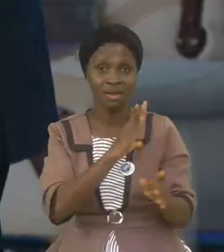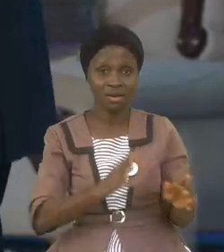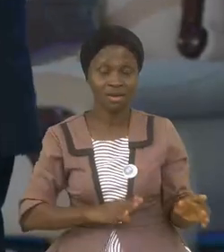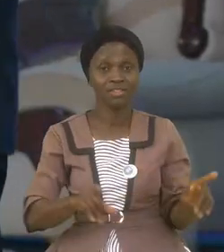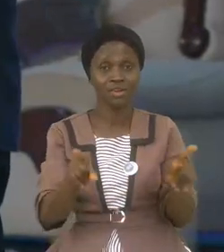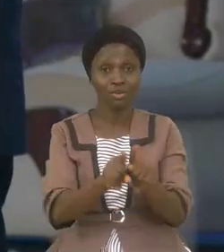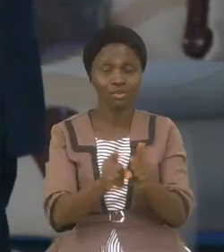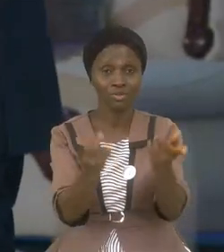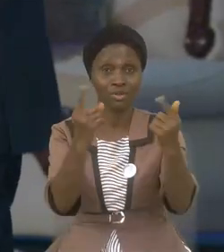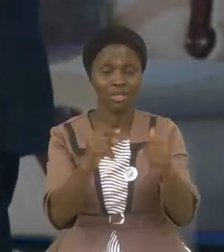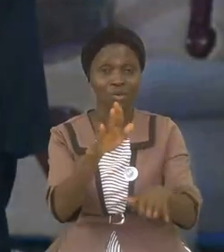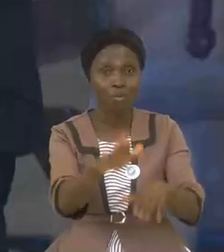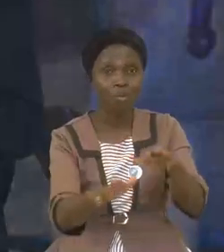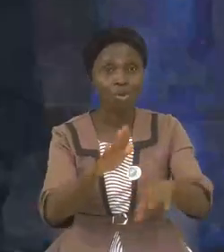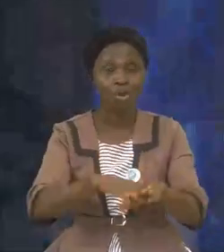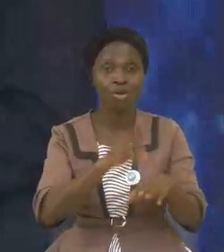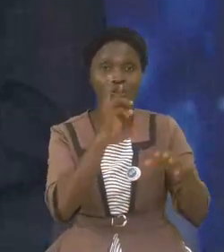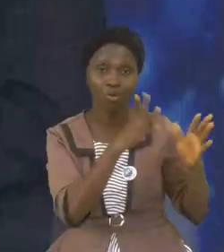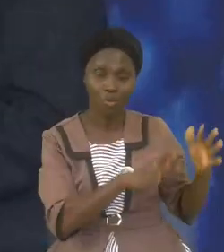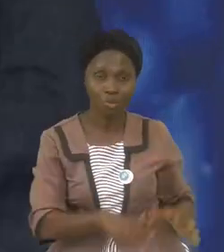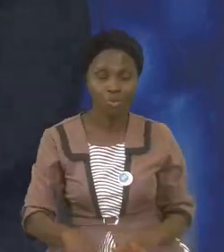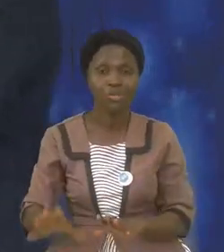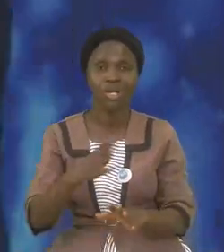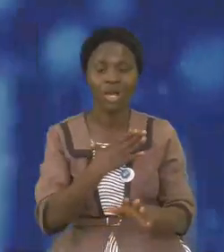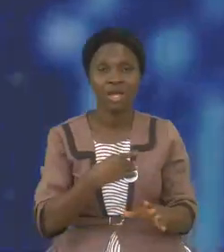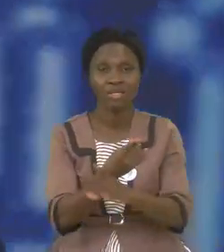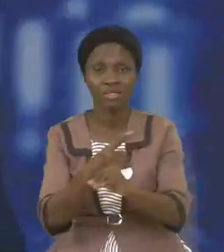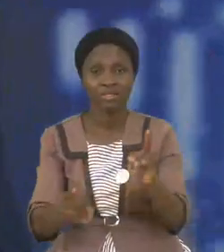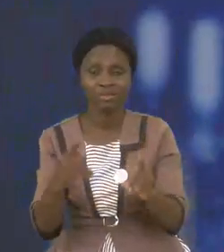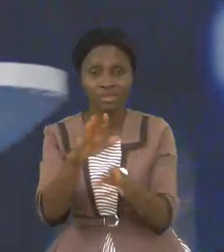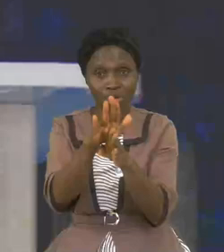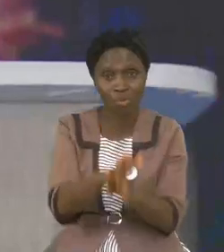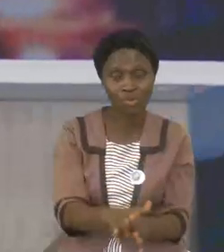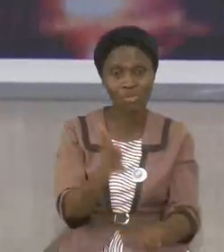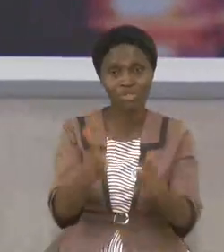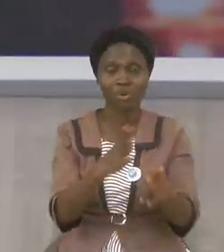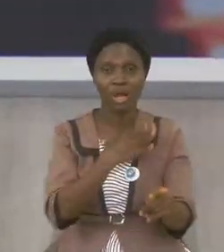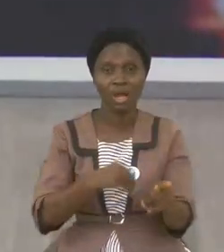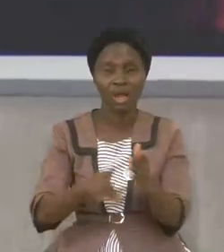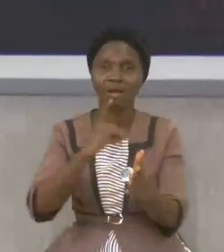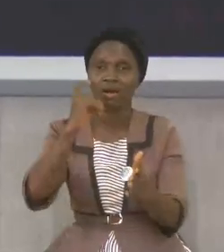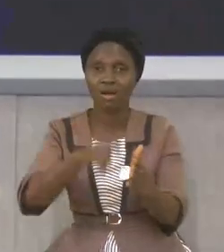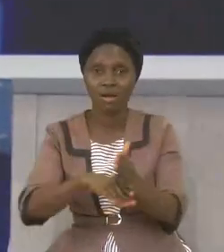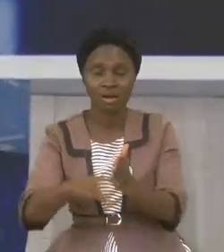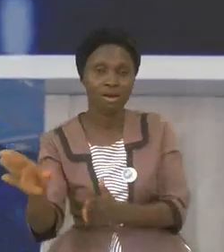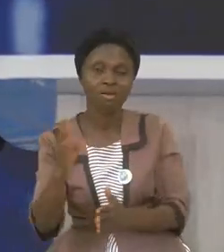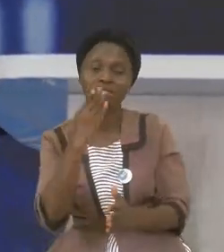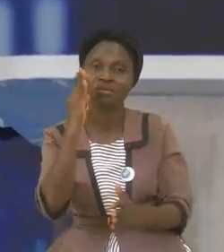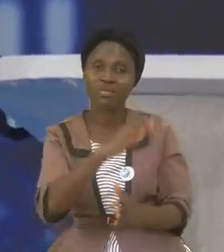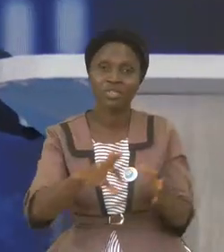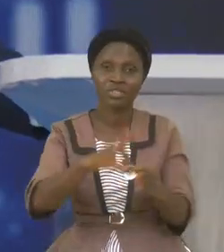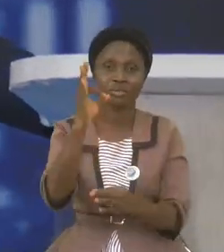témoignage. Christ est arrivé, il a marché sur les eaux, il guérissait les malades, délivrait les opprimés et chassait les